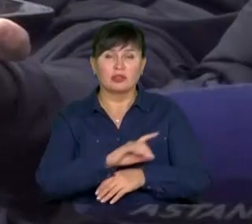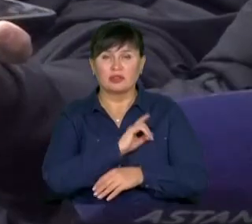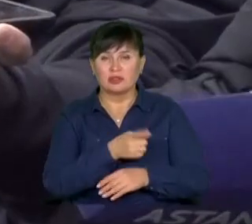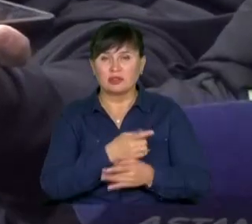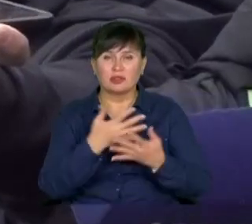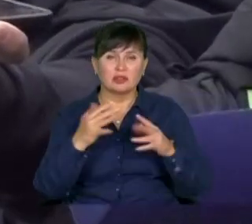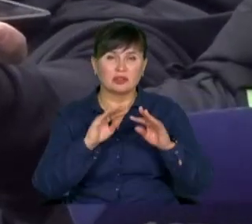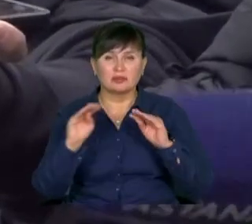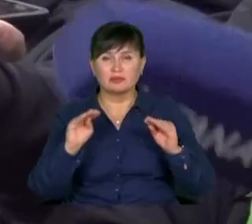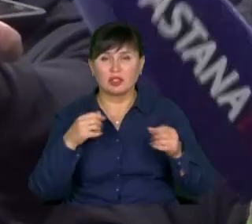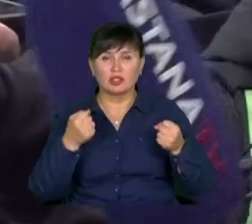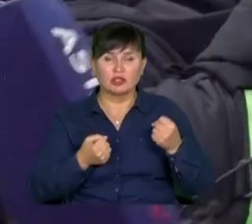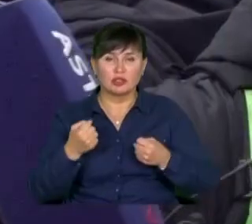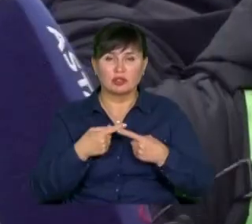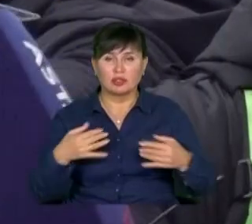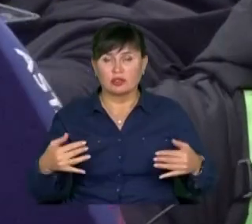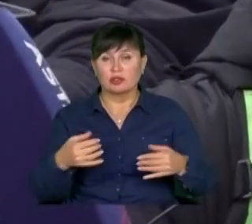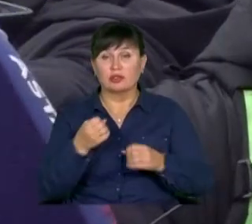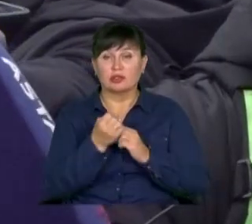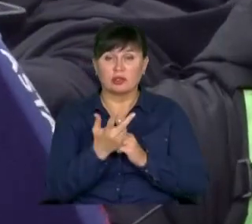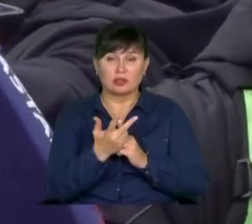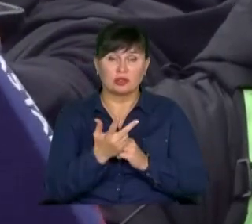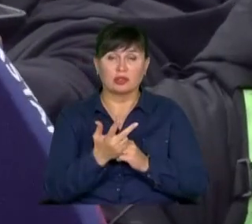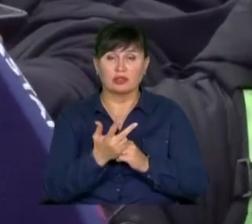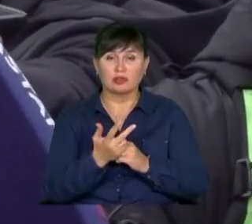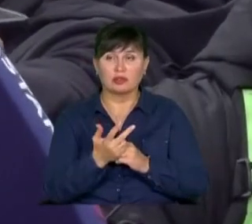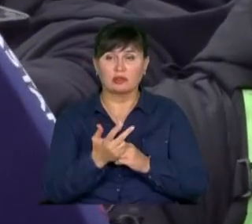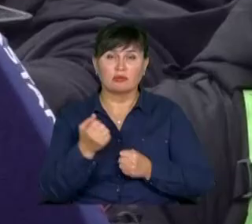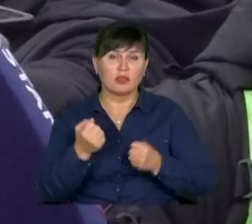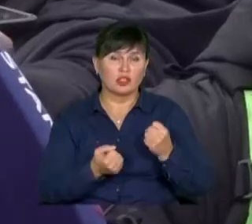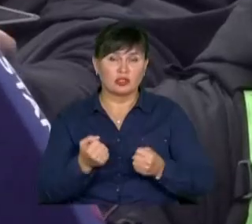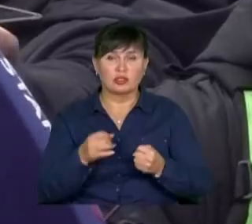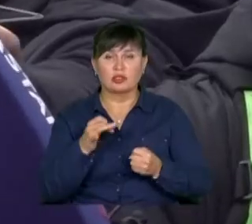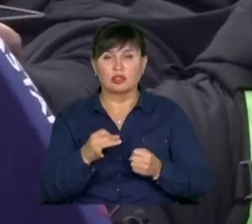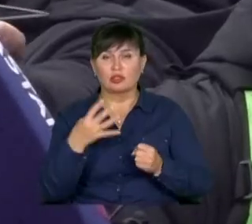в количестве 13 единиц техники и